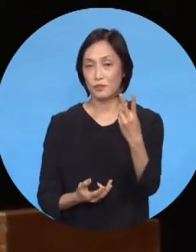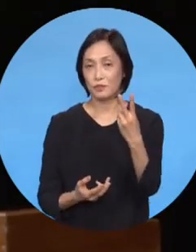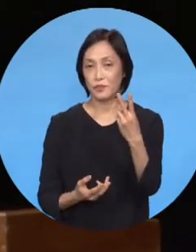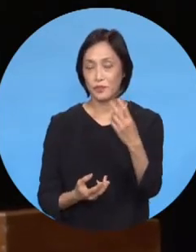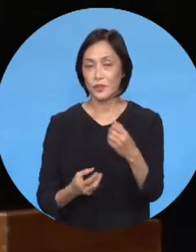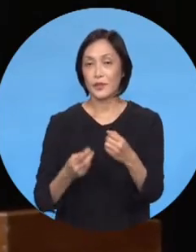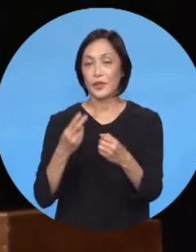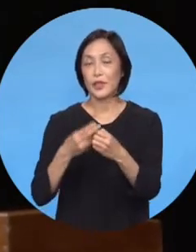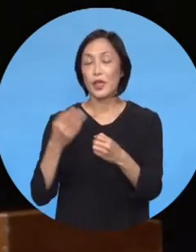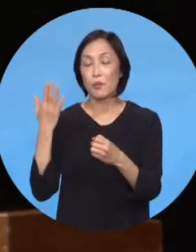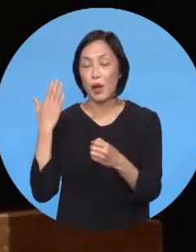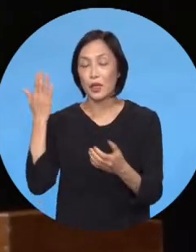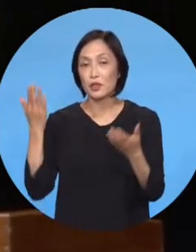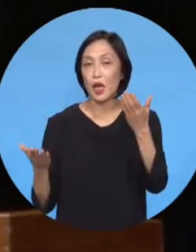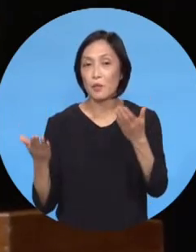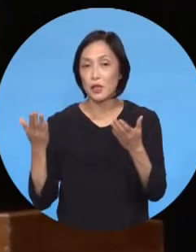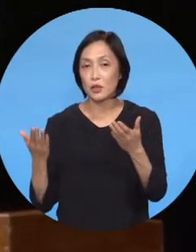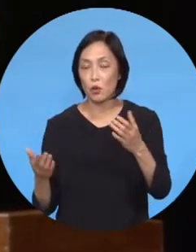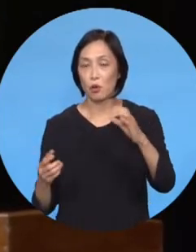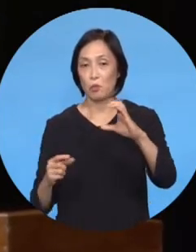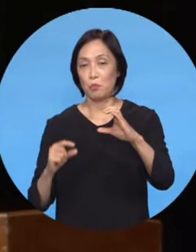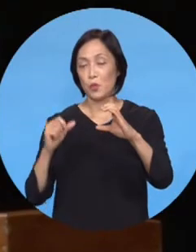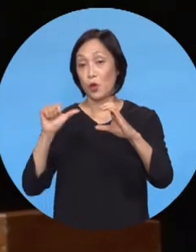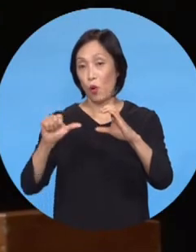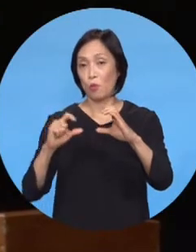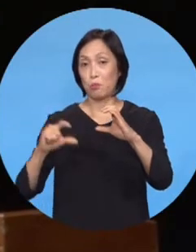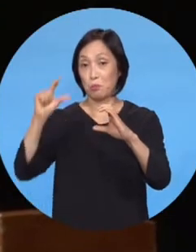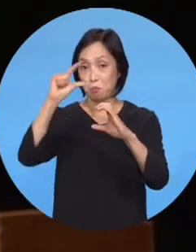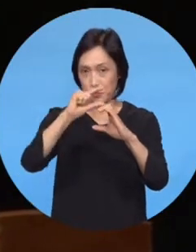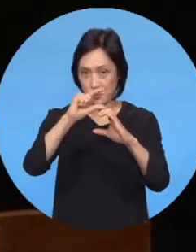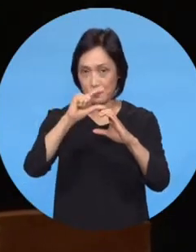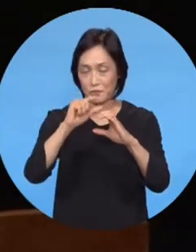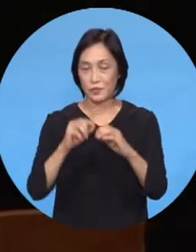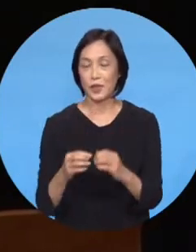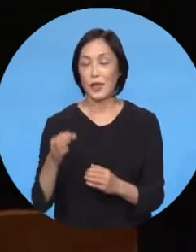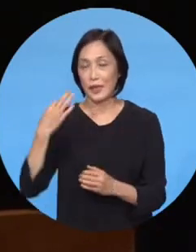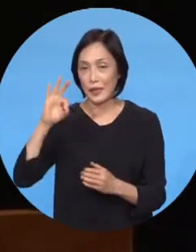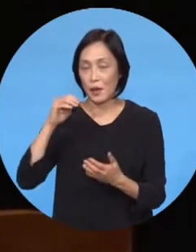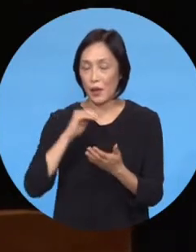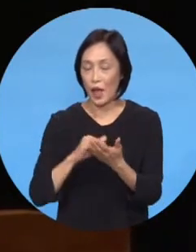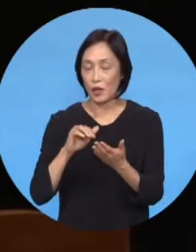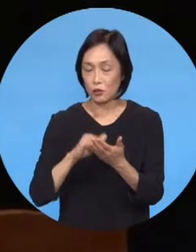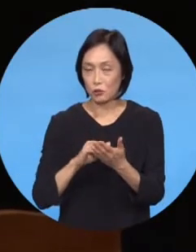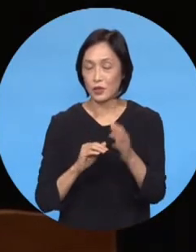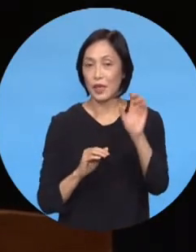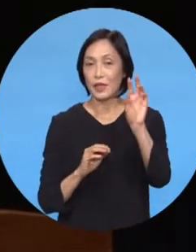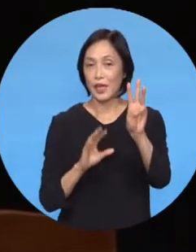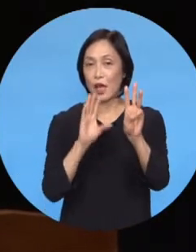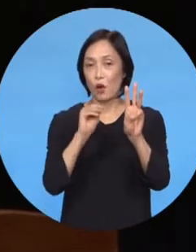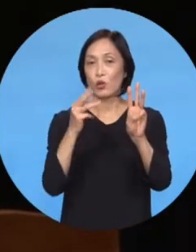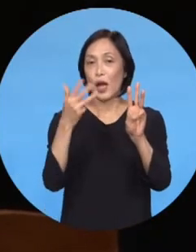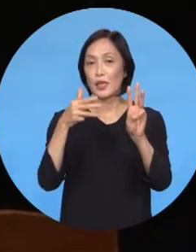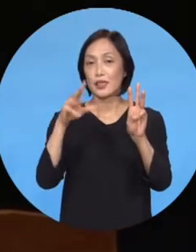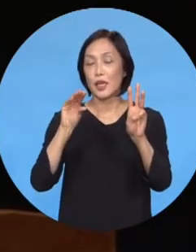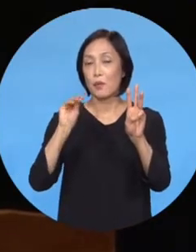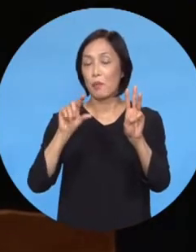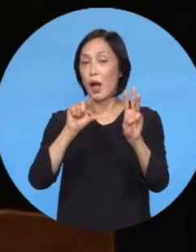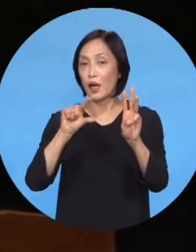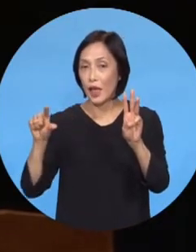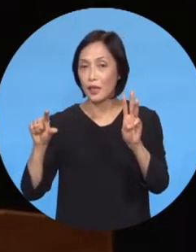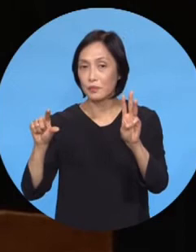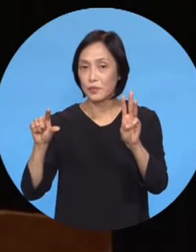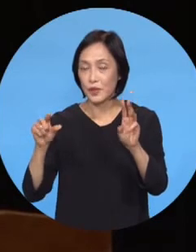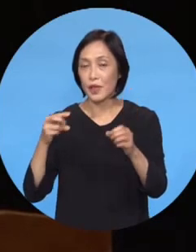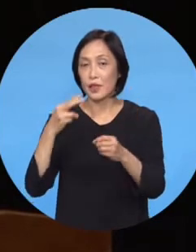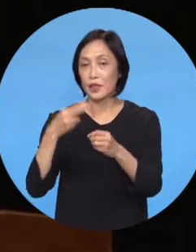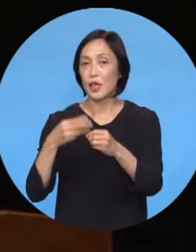82件であります。前年比でプラス5件、被害総額は約3億8000万円で、前年